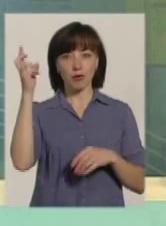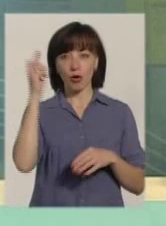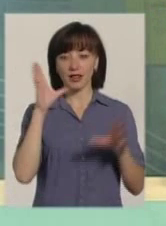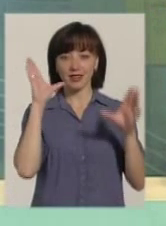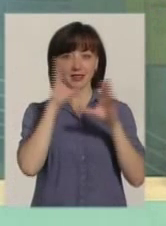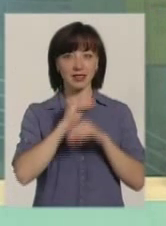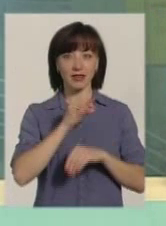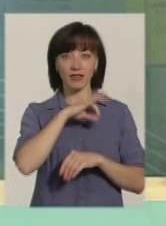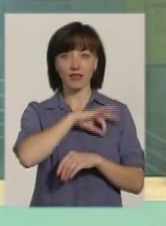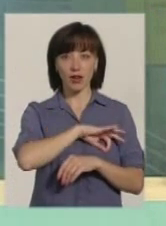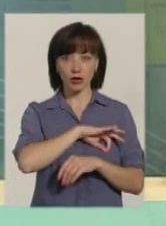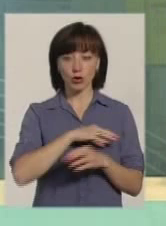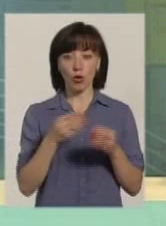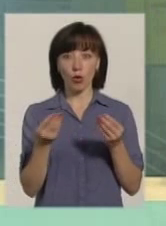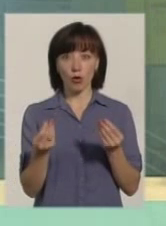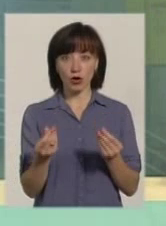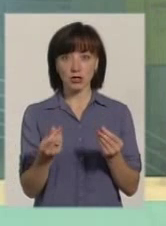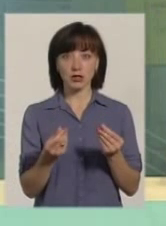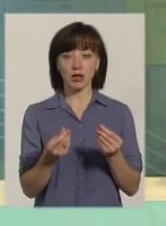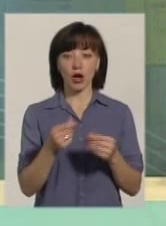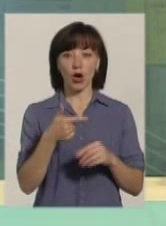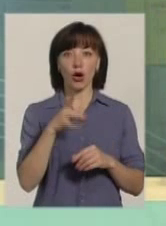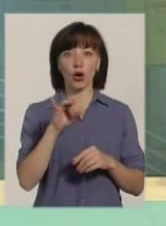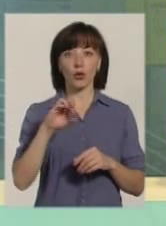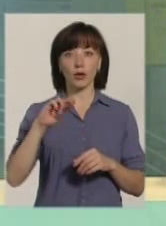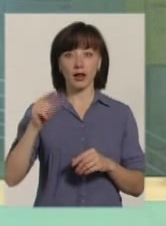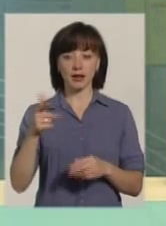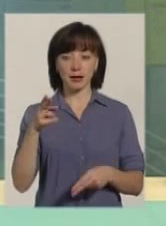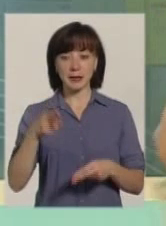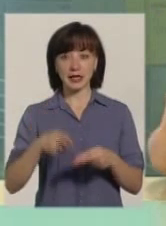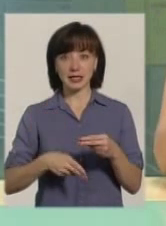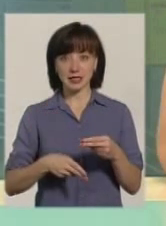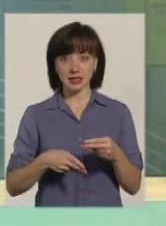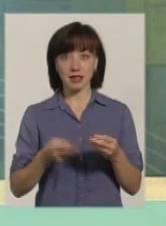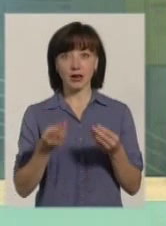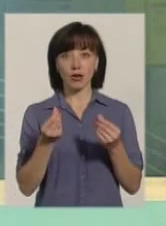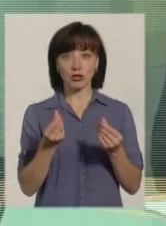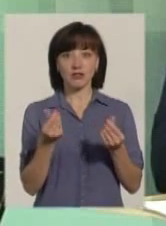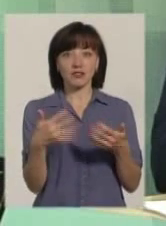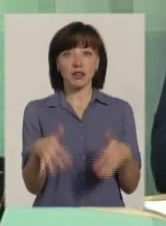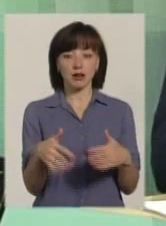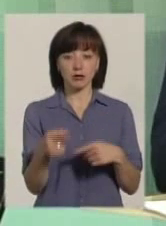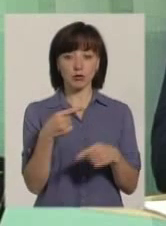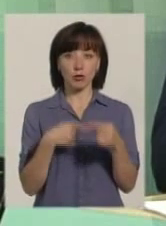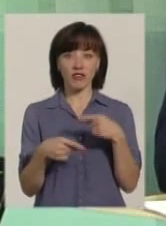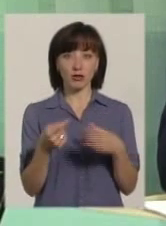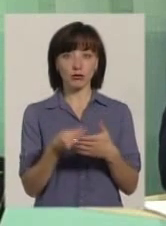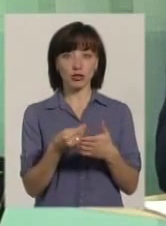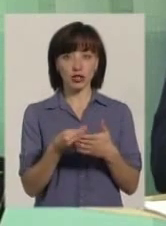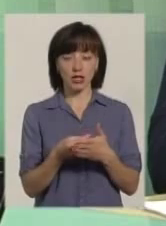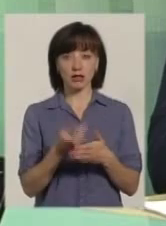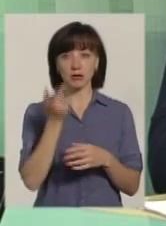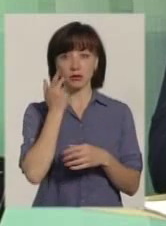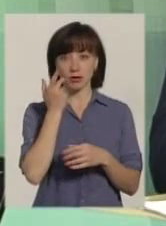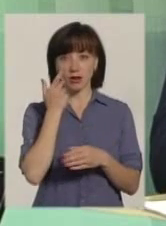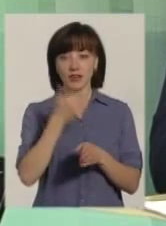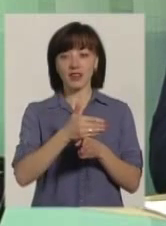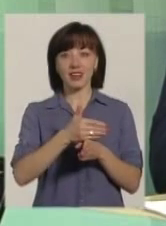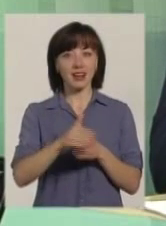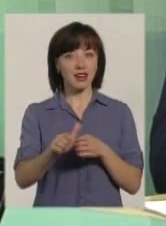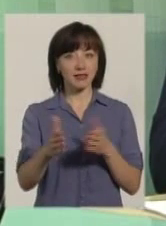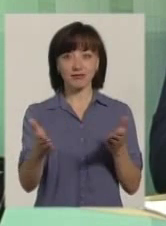встиг їх використати, ті кошти, які прийшли в грудні, наприкінці. І ці кошти втрачені, повернуті до бюджету, а як правило, вони виділялися.